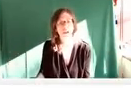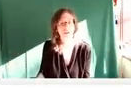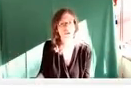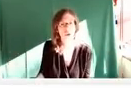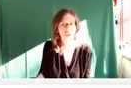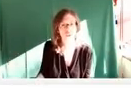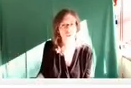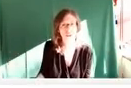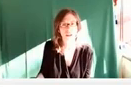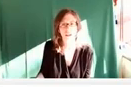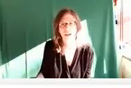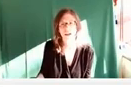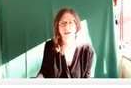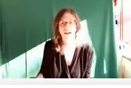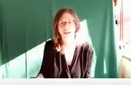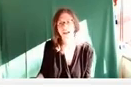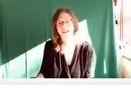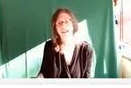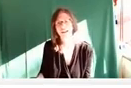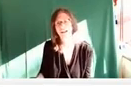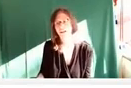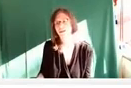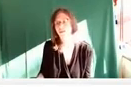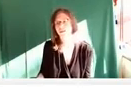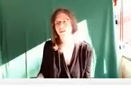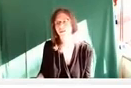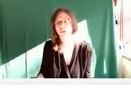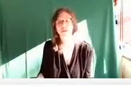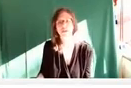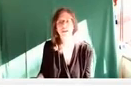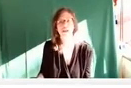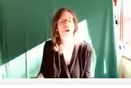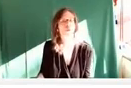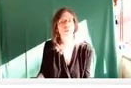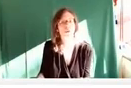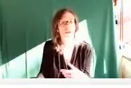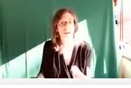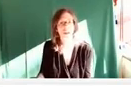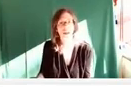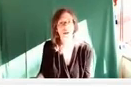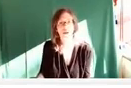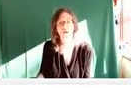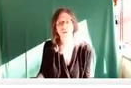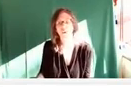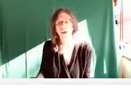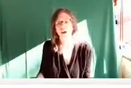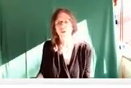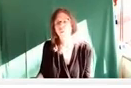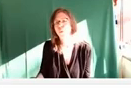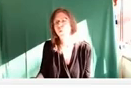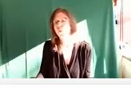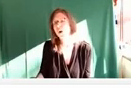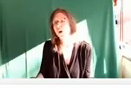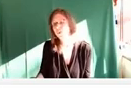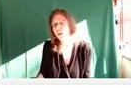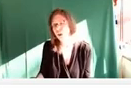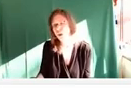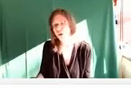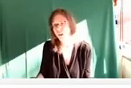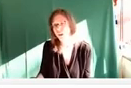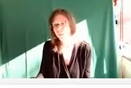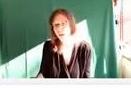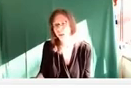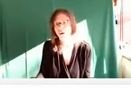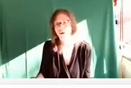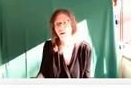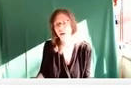York Times, comme vous voyez, The Atlantic, BBC, Le Monde, etc. Donc, beaucoup en